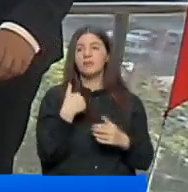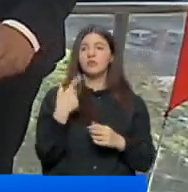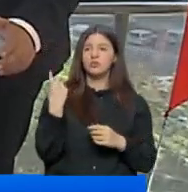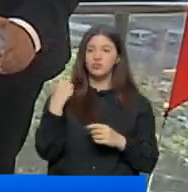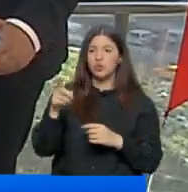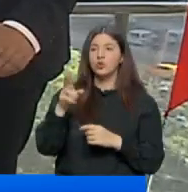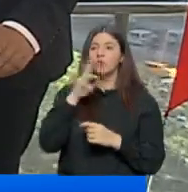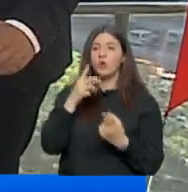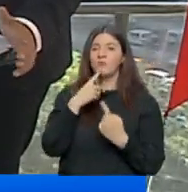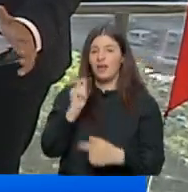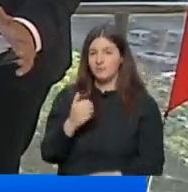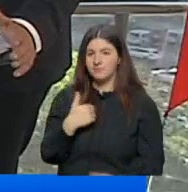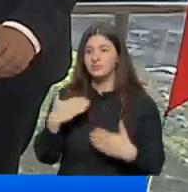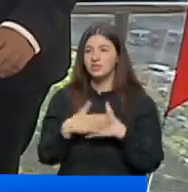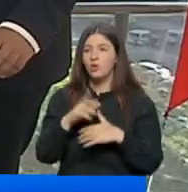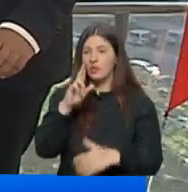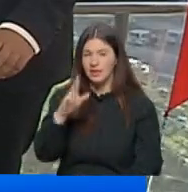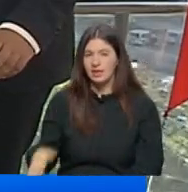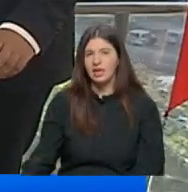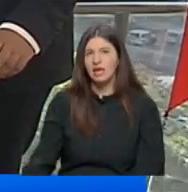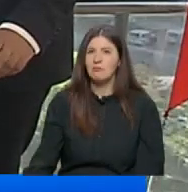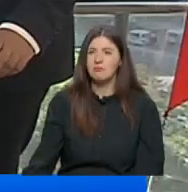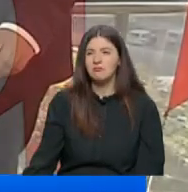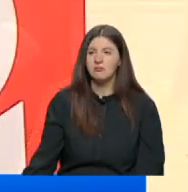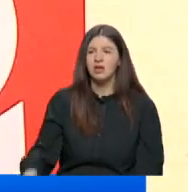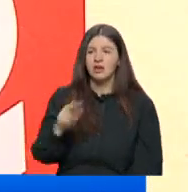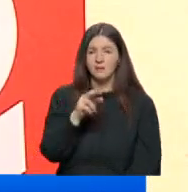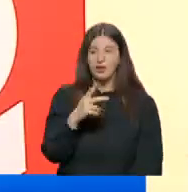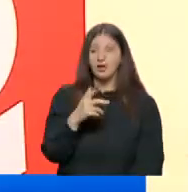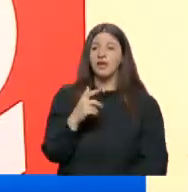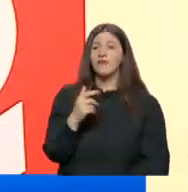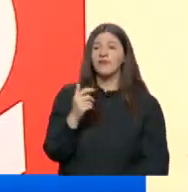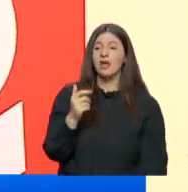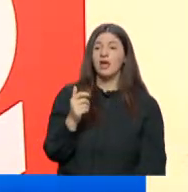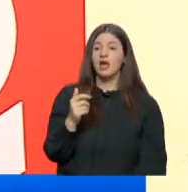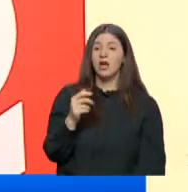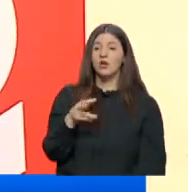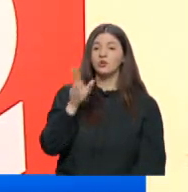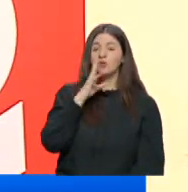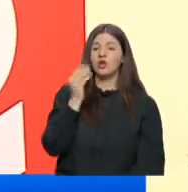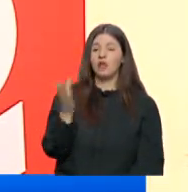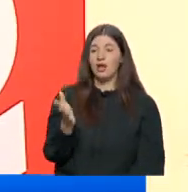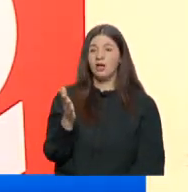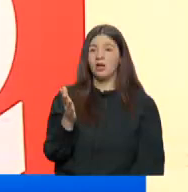genel kurulda son konuşmayı yaptım gece saat 12'ye doğru. Ve sonuçta